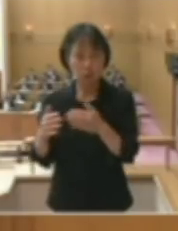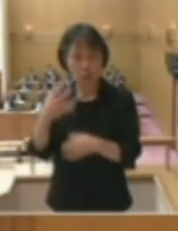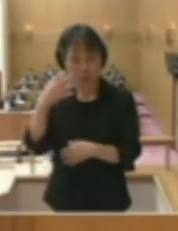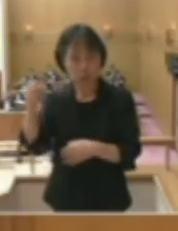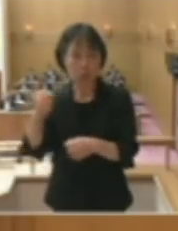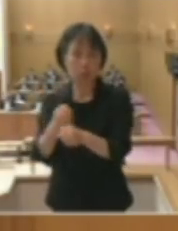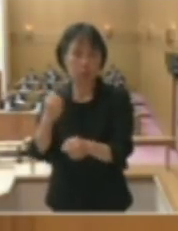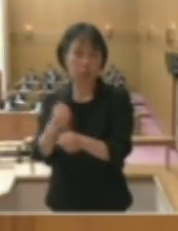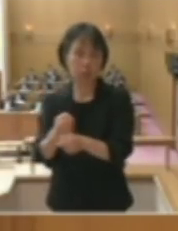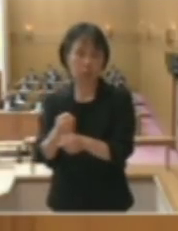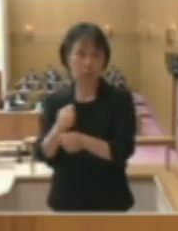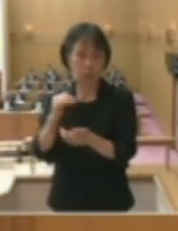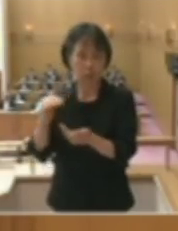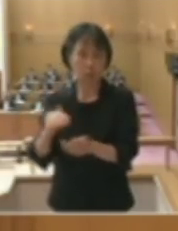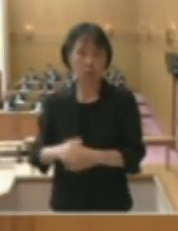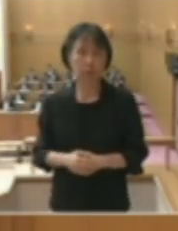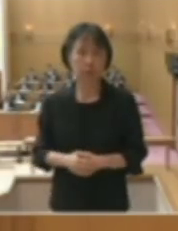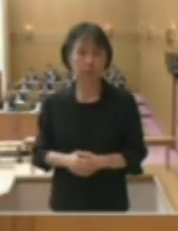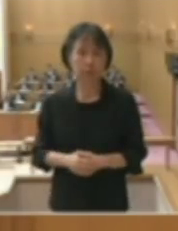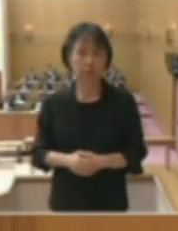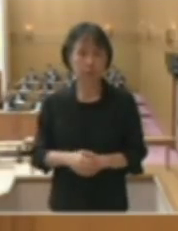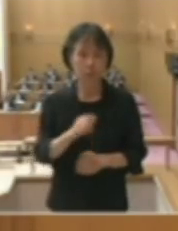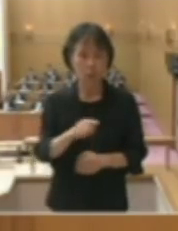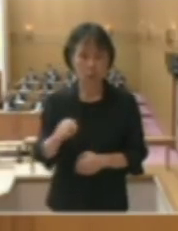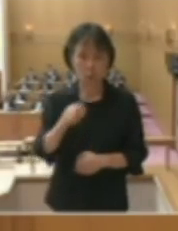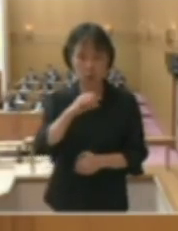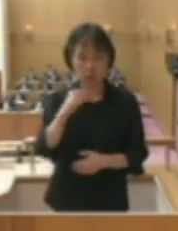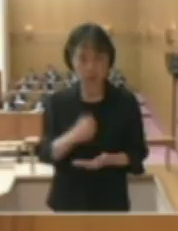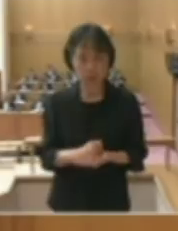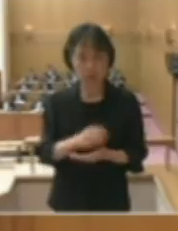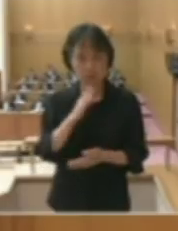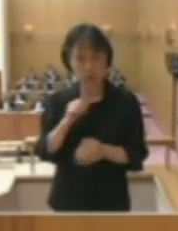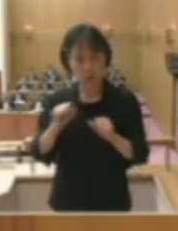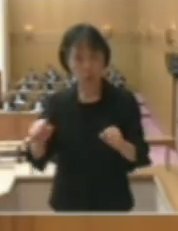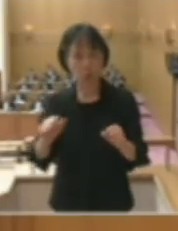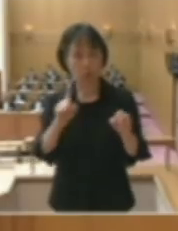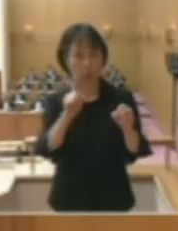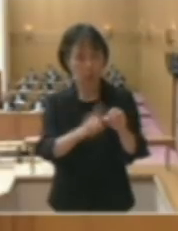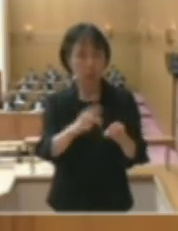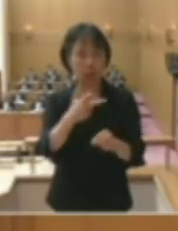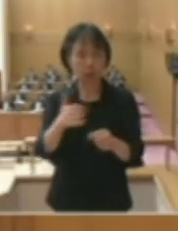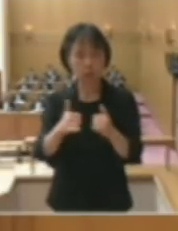からであり、この実現、実行、実現のためには市民の協力、